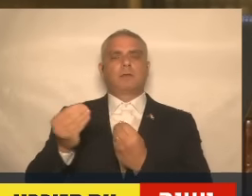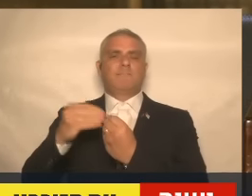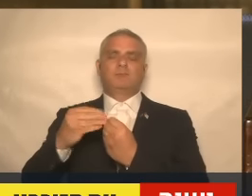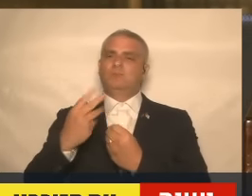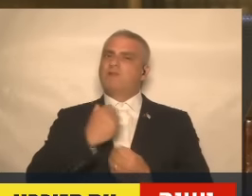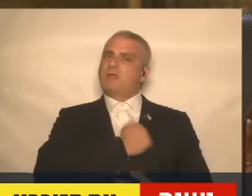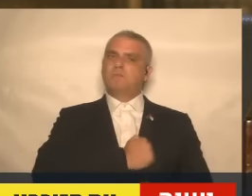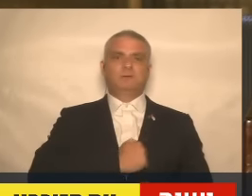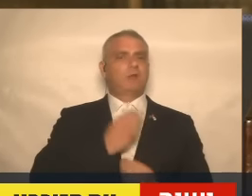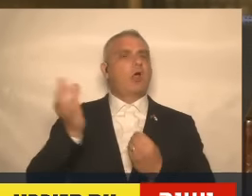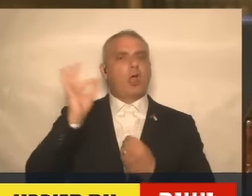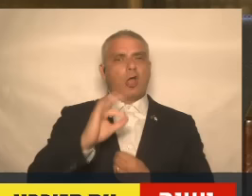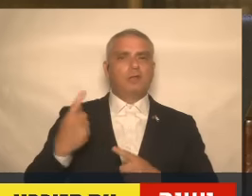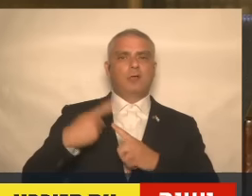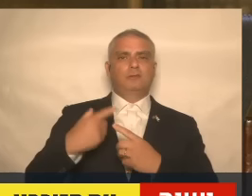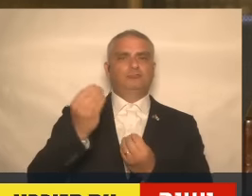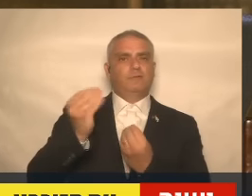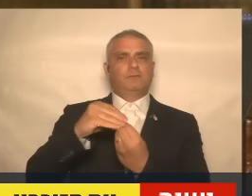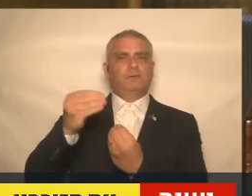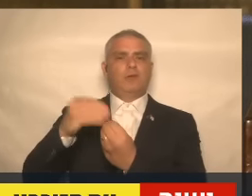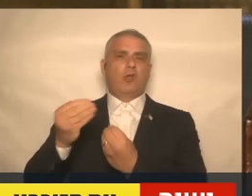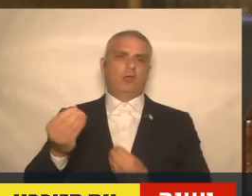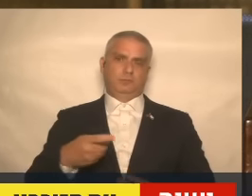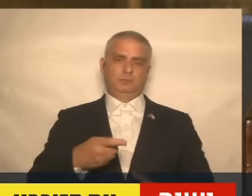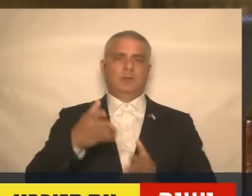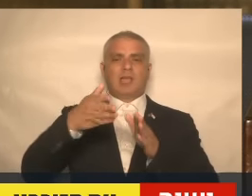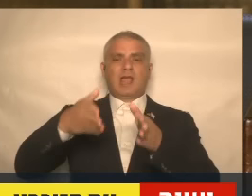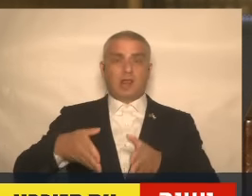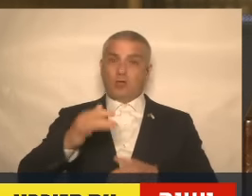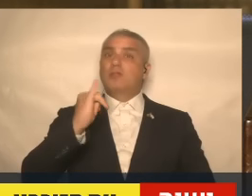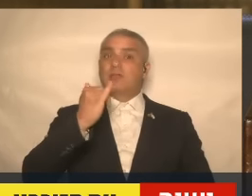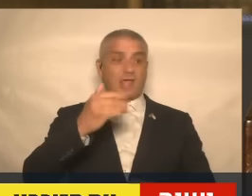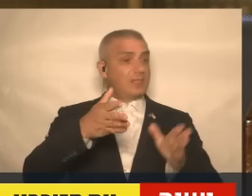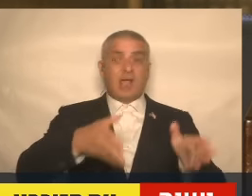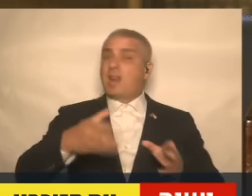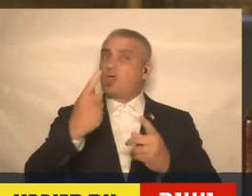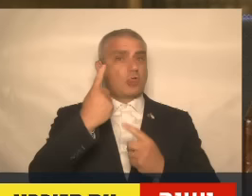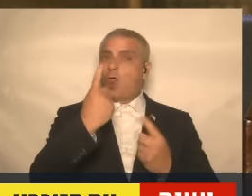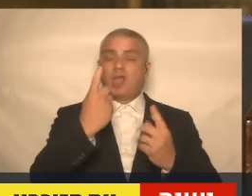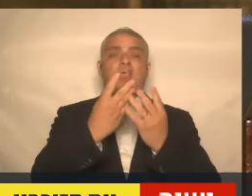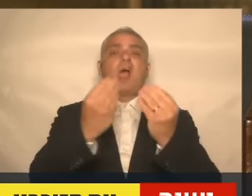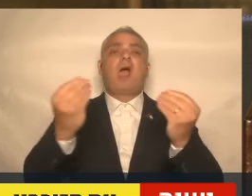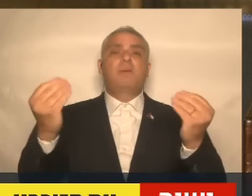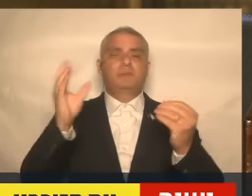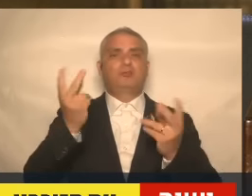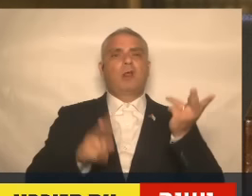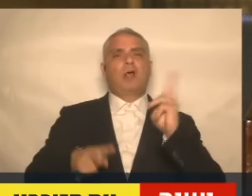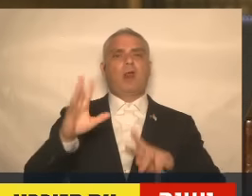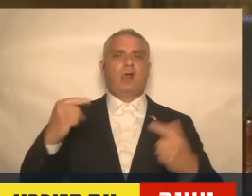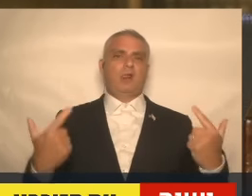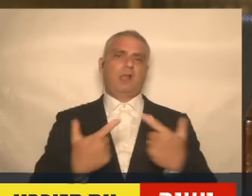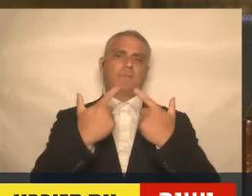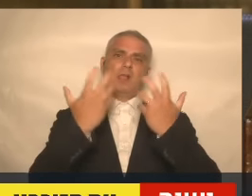ולמרבה הצער עדיין מתווספים, בחלקות, כן, בחלקות ברבים של חללי